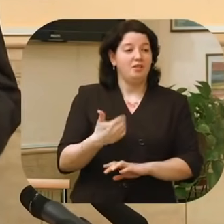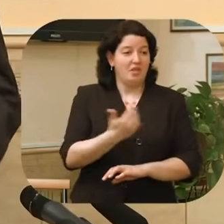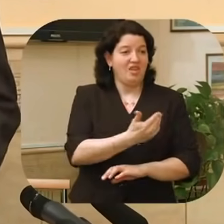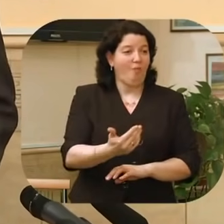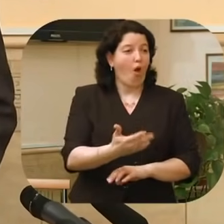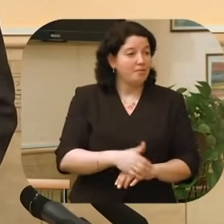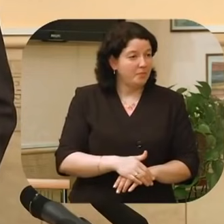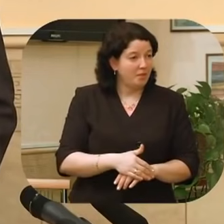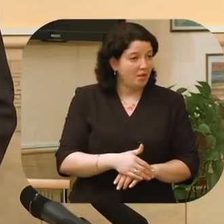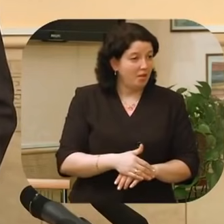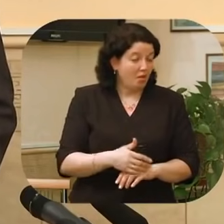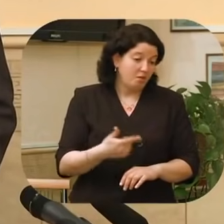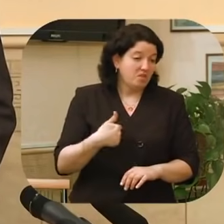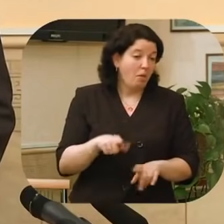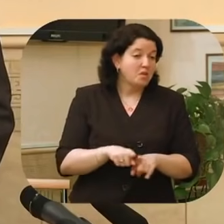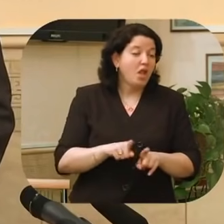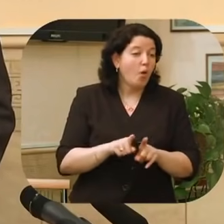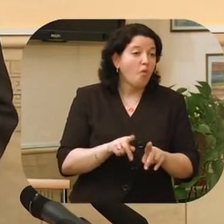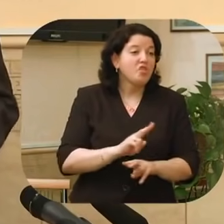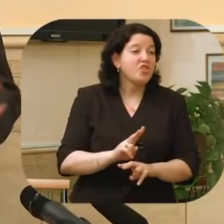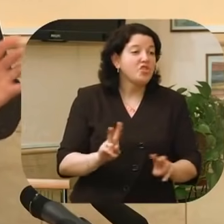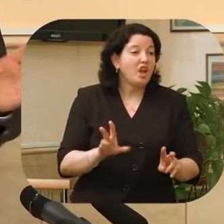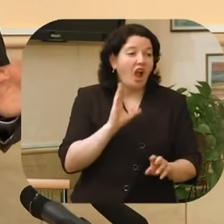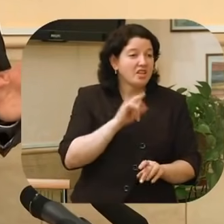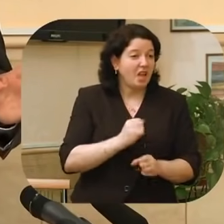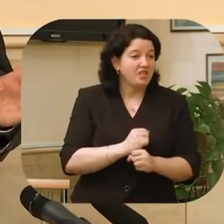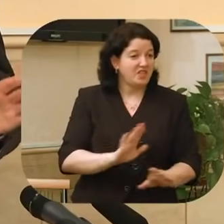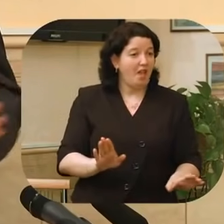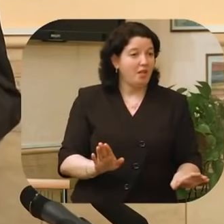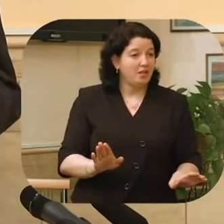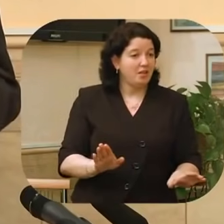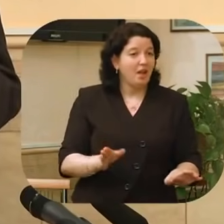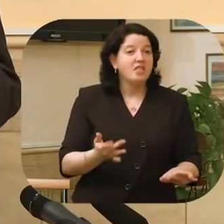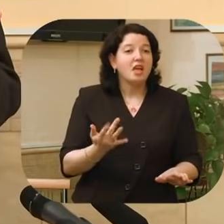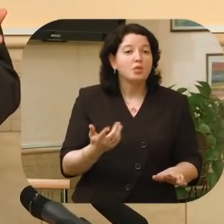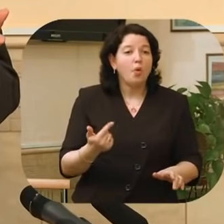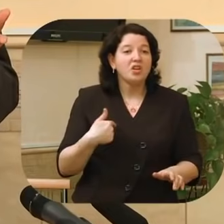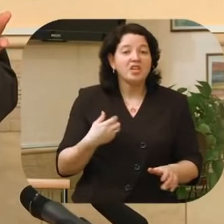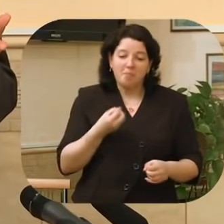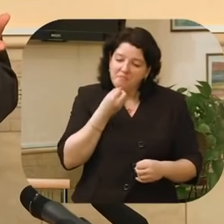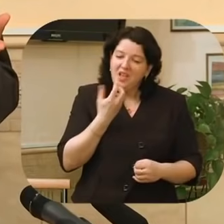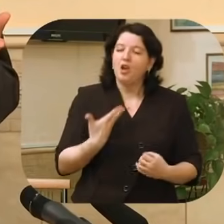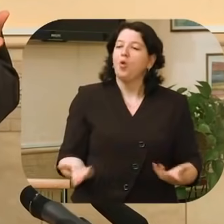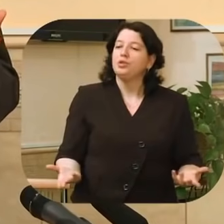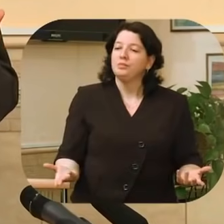его. Я бы такого никогда не сделал. насколько я хорош.